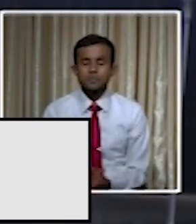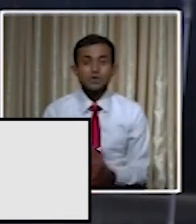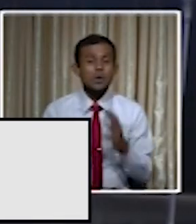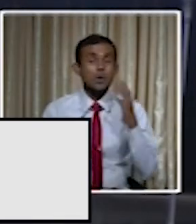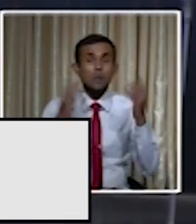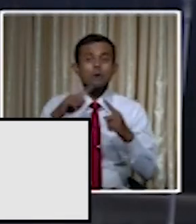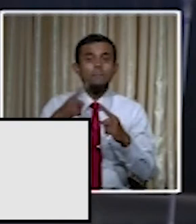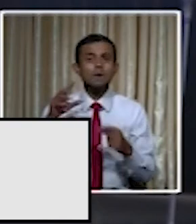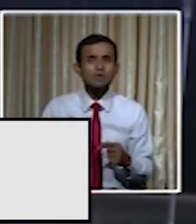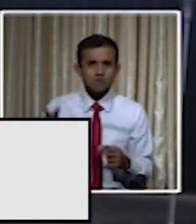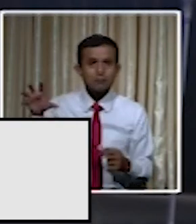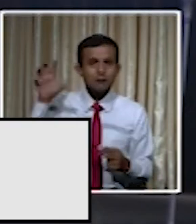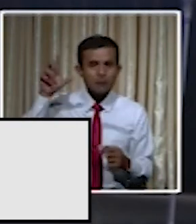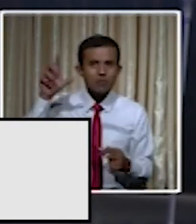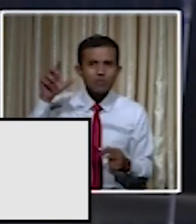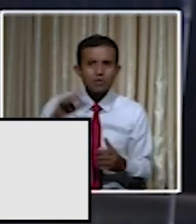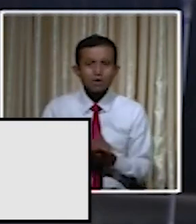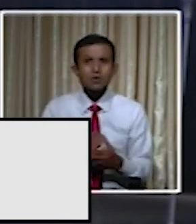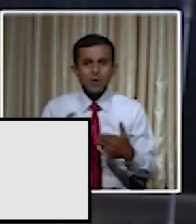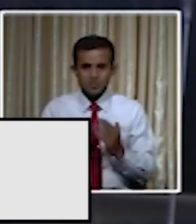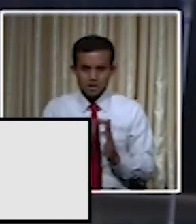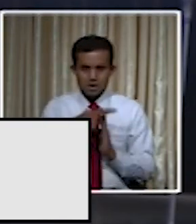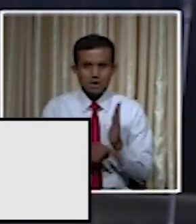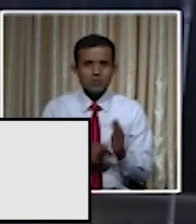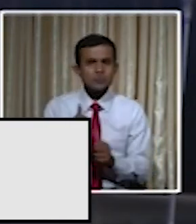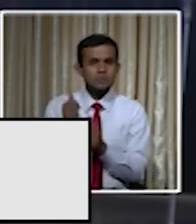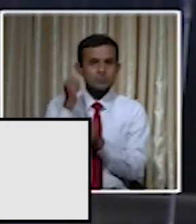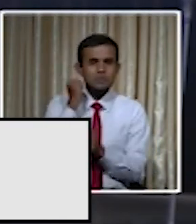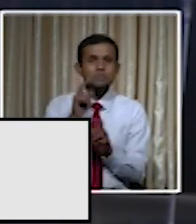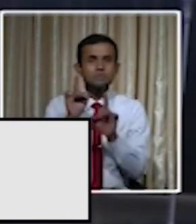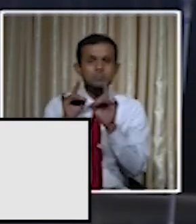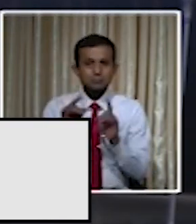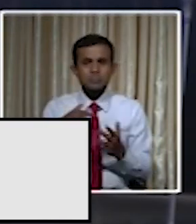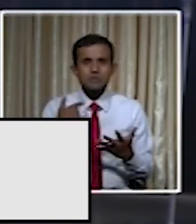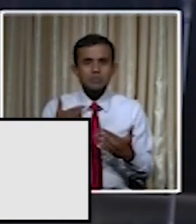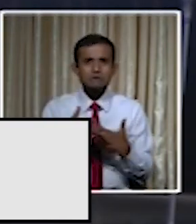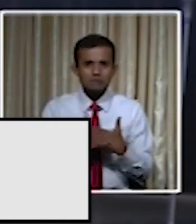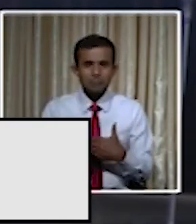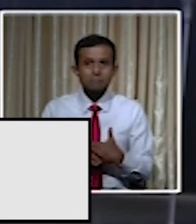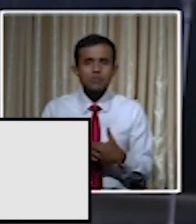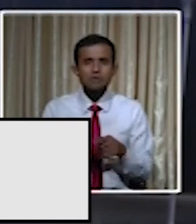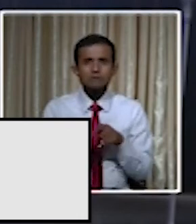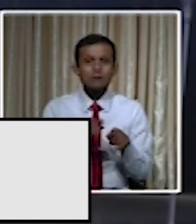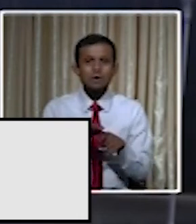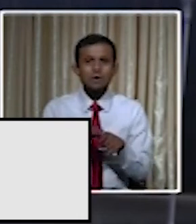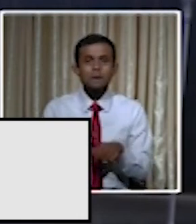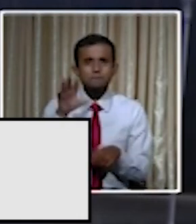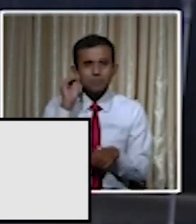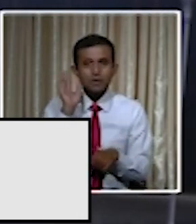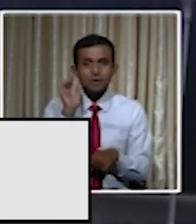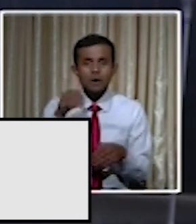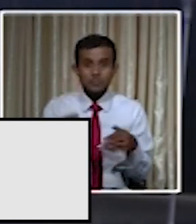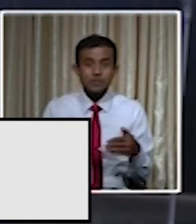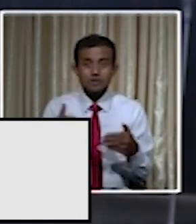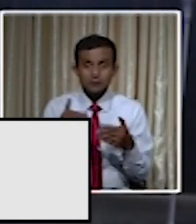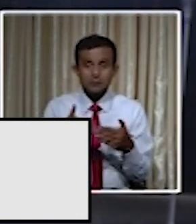எரிவாயுவின் வெடிப்பு சம்பவங்கள் பதிவாகியிருப்பதாக தனியார் நிறுவனத்தை மேற்கொள்ளிட்டு ராஜாங்க அமைச்சர் இதனை தெரிவித்துள்ளார். கடந்த 6 ஆண்டுகளில்